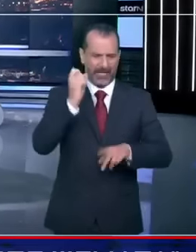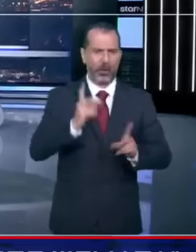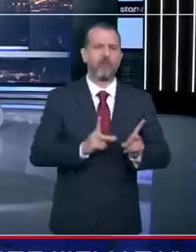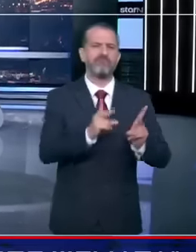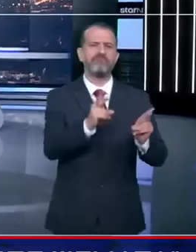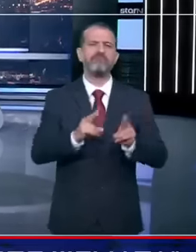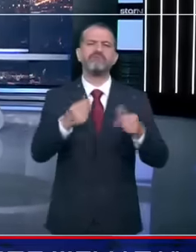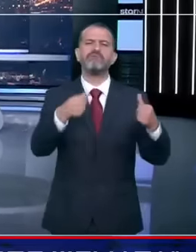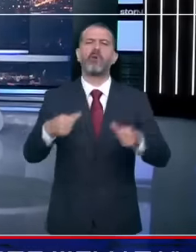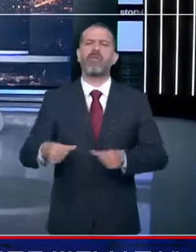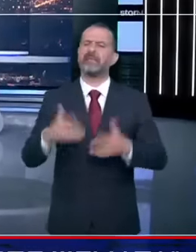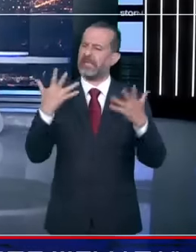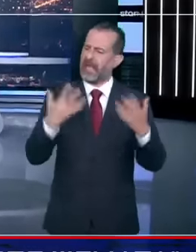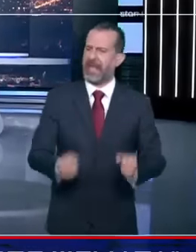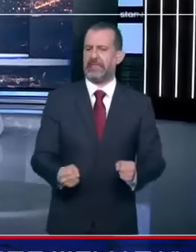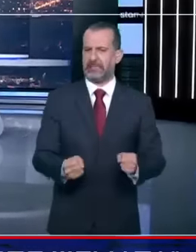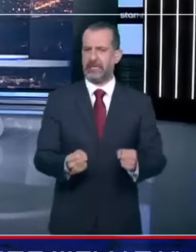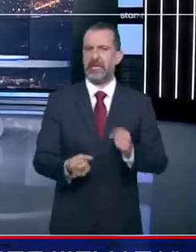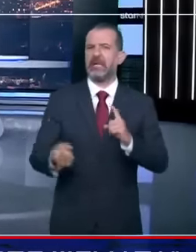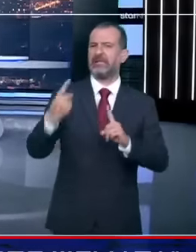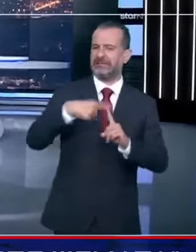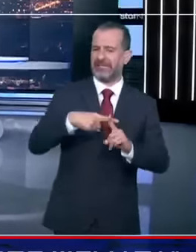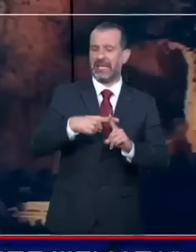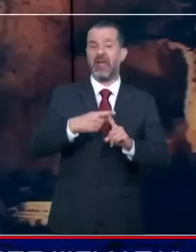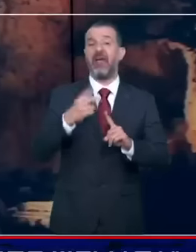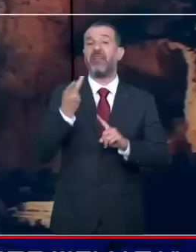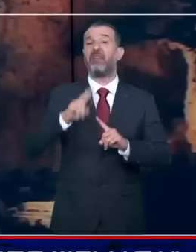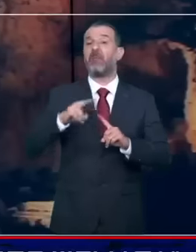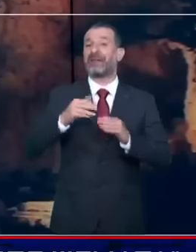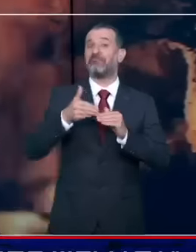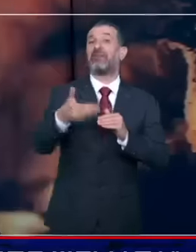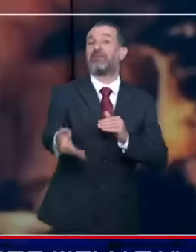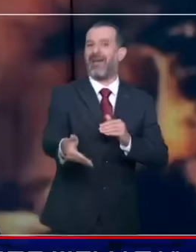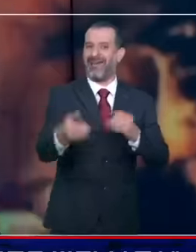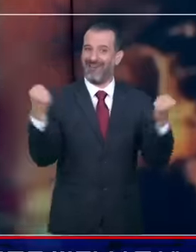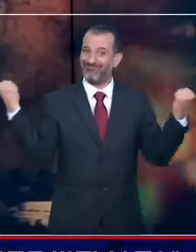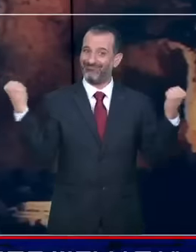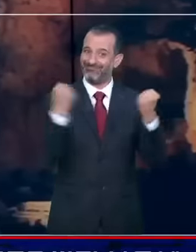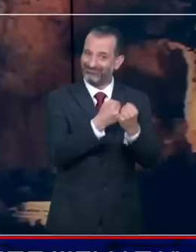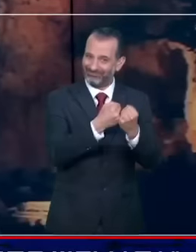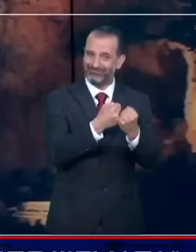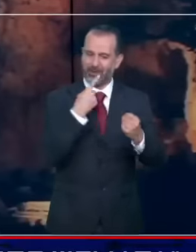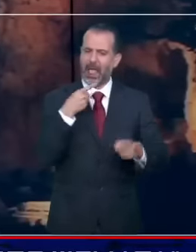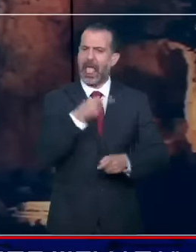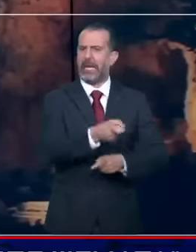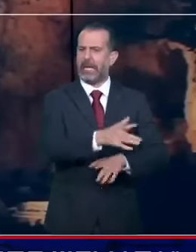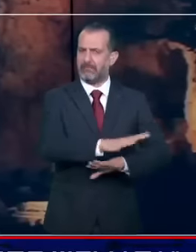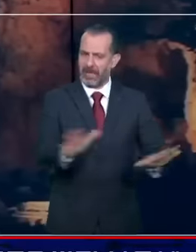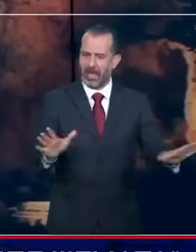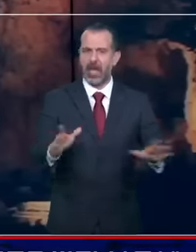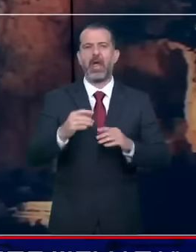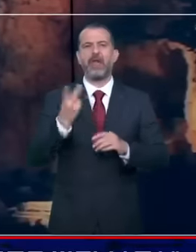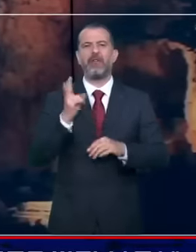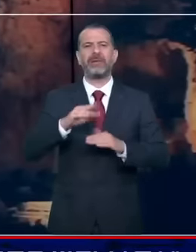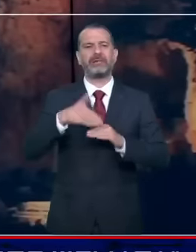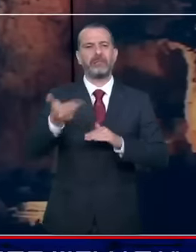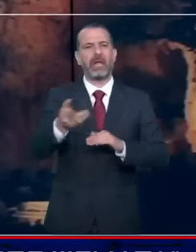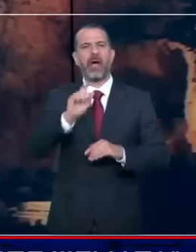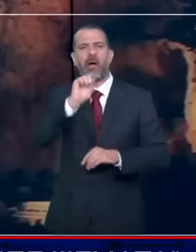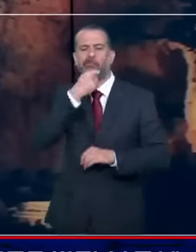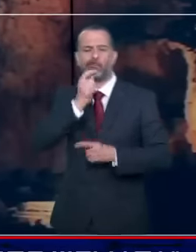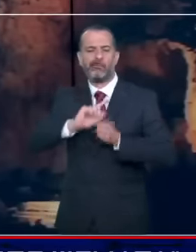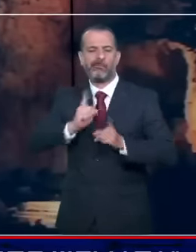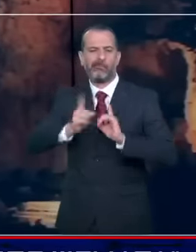υπήρξε μυστική συνάντηση 2 μέρες μετά αυτό το έγκλημα για να μπαζωθεί, για